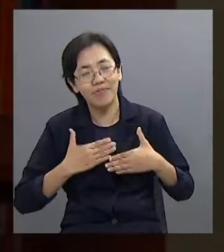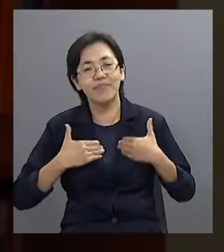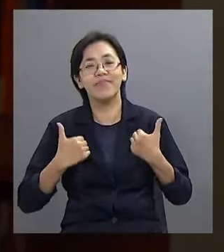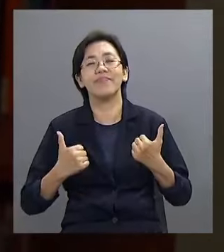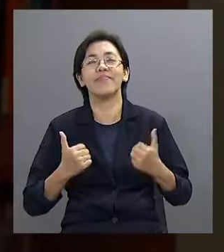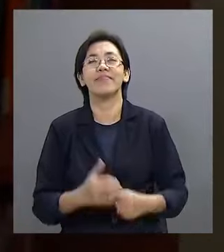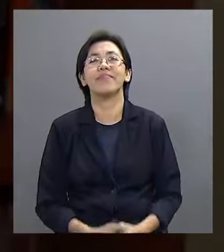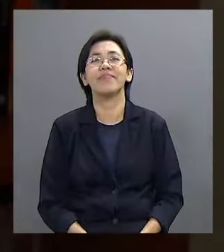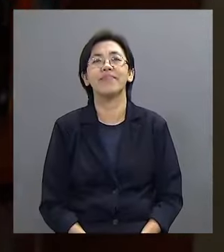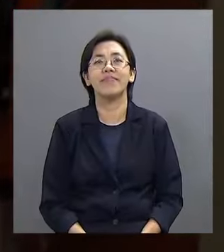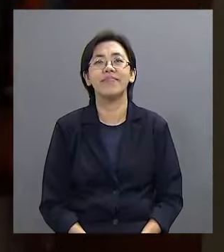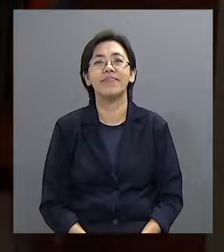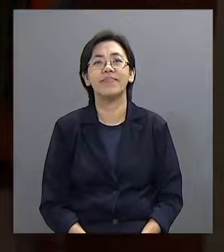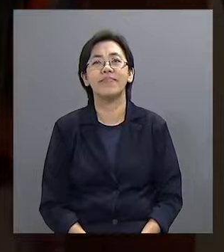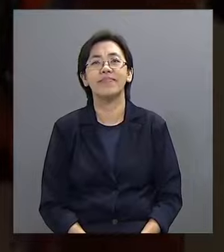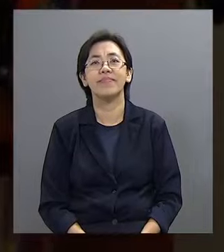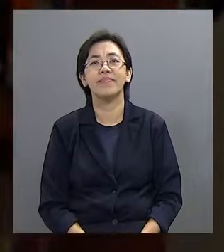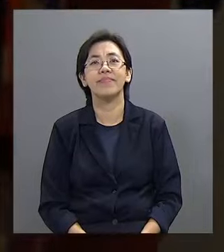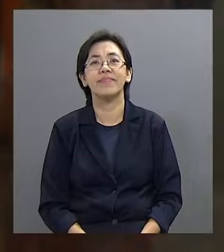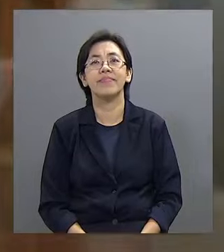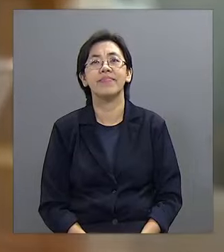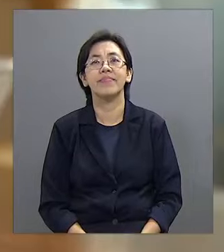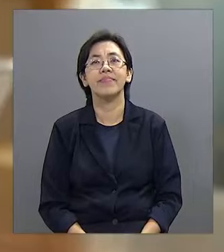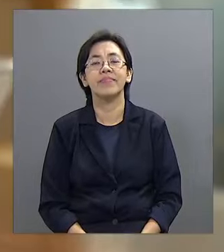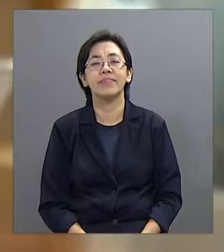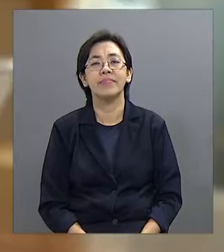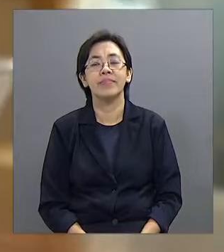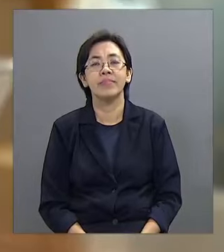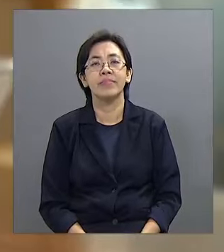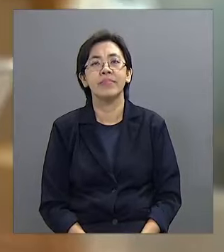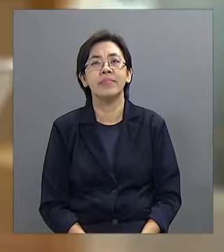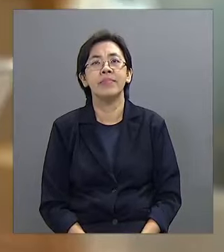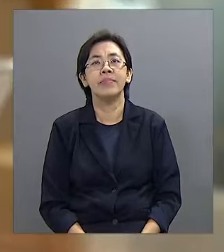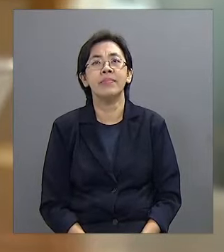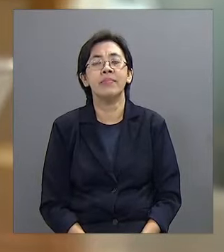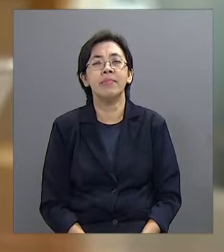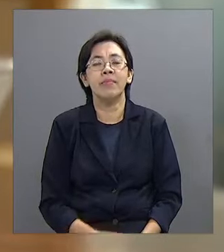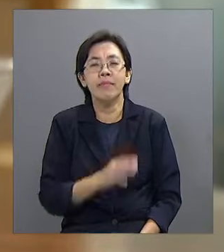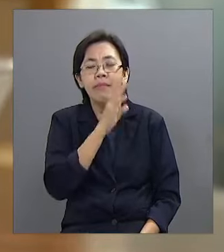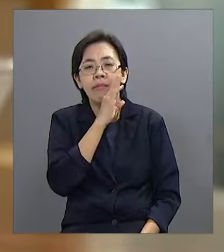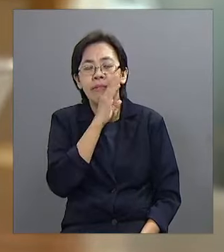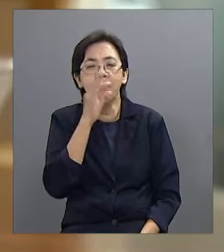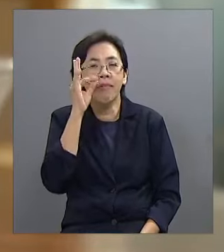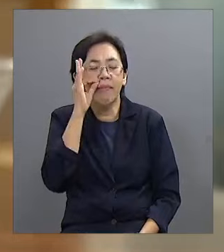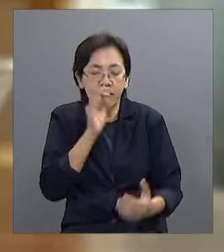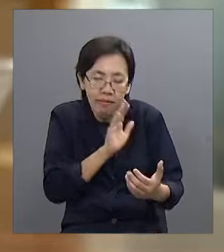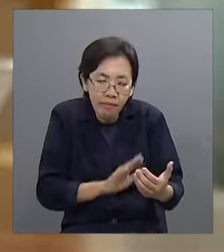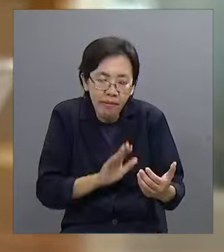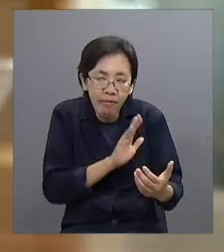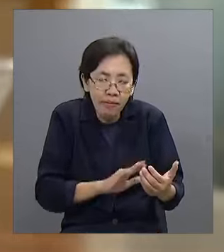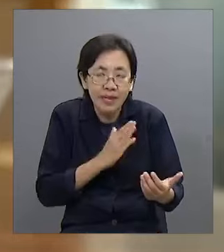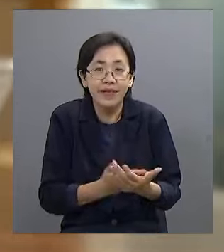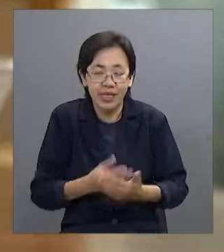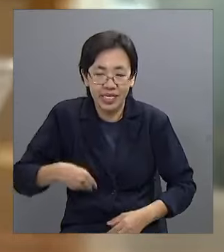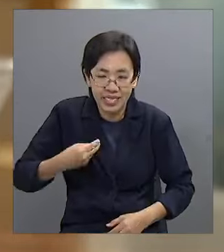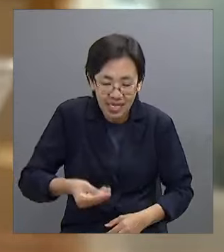เราพร้อมไหมที่เราจะเสียสละ เงินส่วนหนึ่งชีวิตส่วนตัวส่วนหนึ่ง